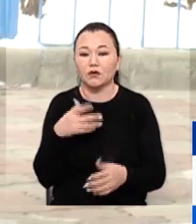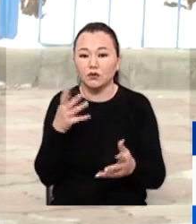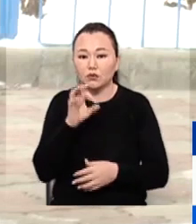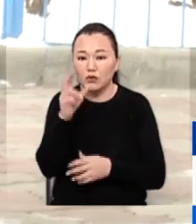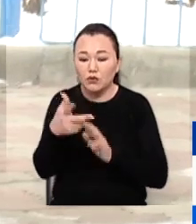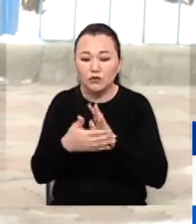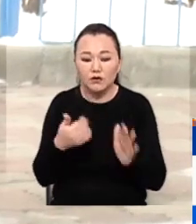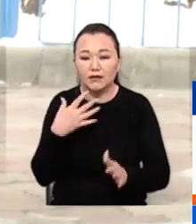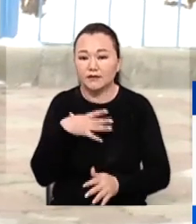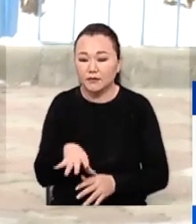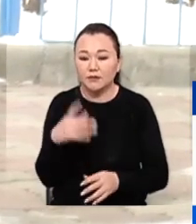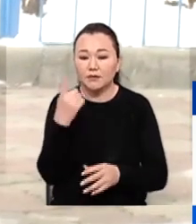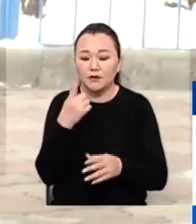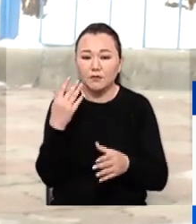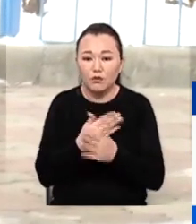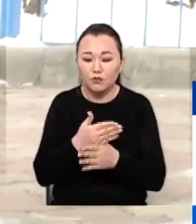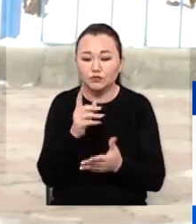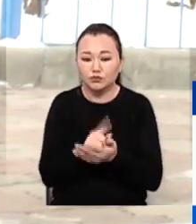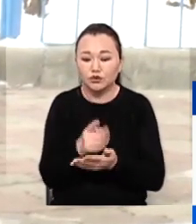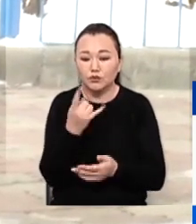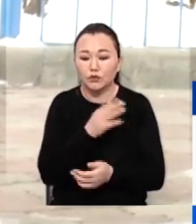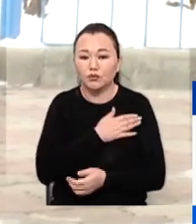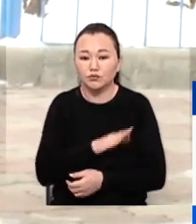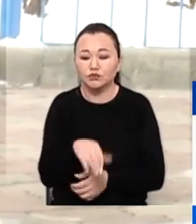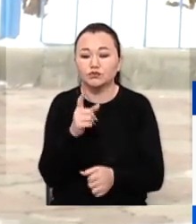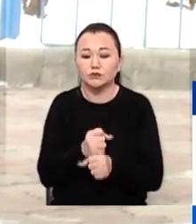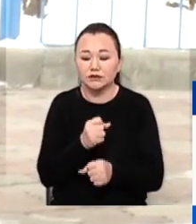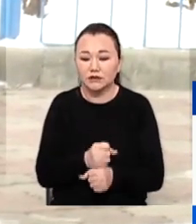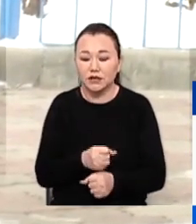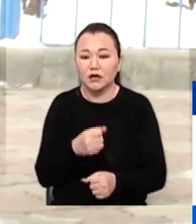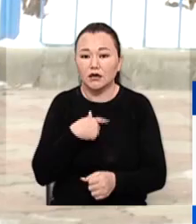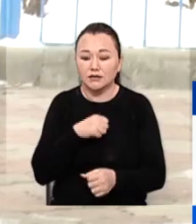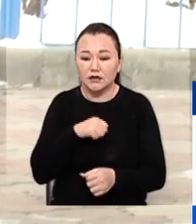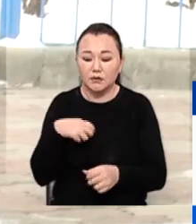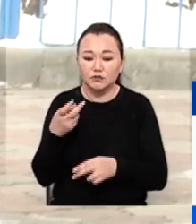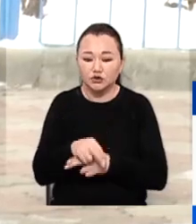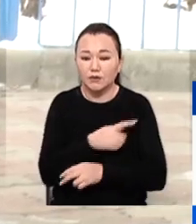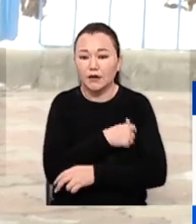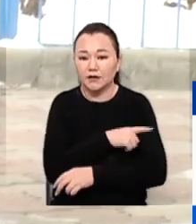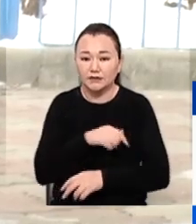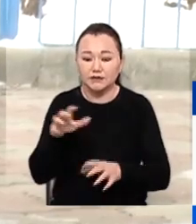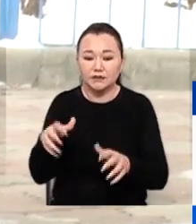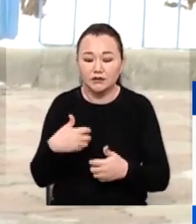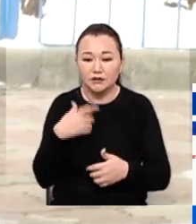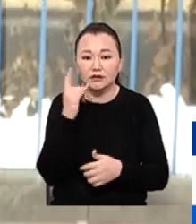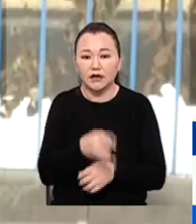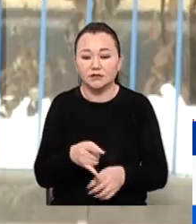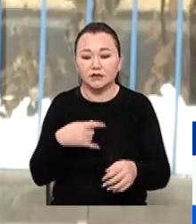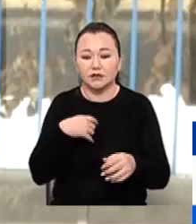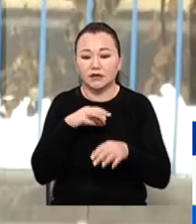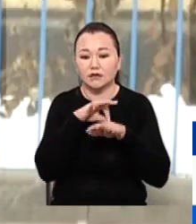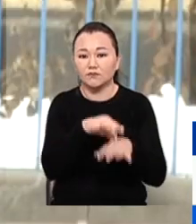істеңге шақырмаған, бірінші көмек беру керек қой, бала өліп қалса қайтеді. Сосын өзім келдім де больницаға таксимен алып